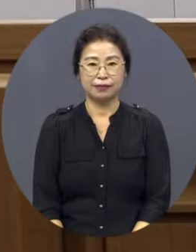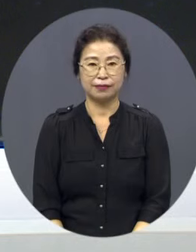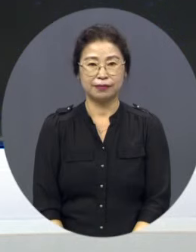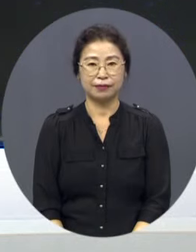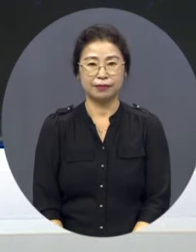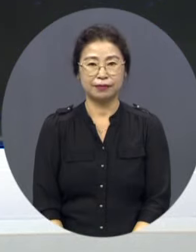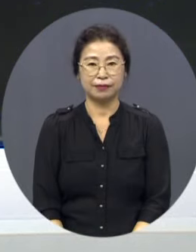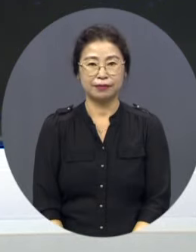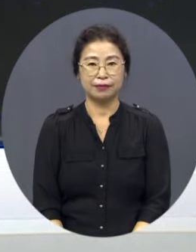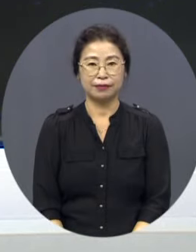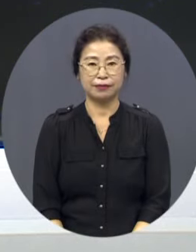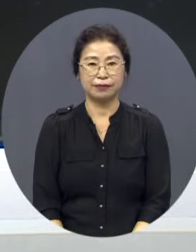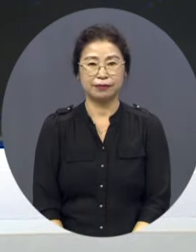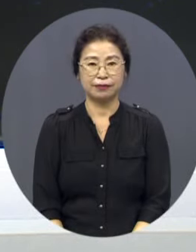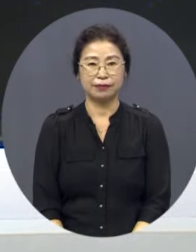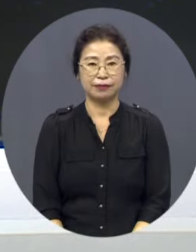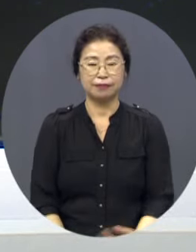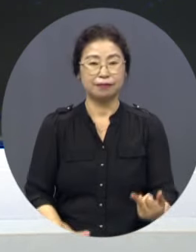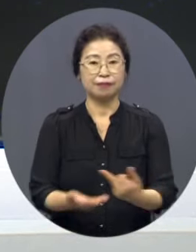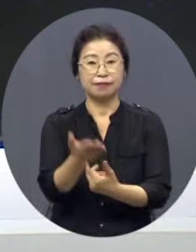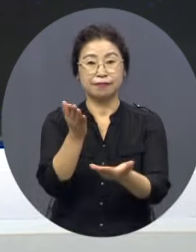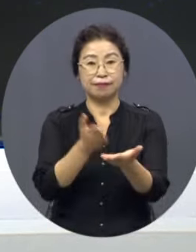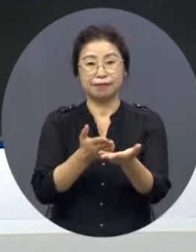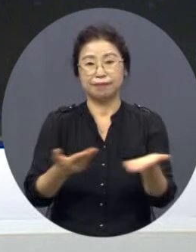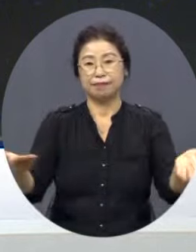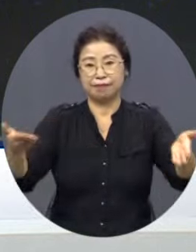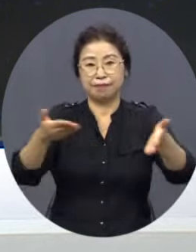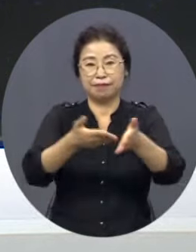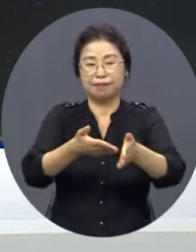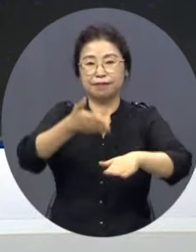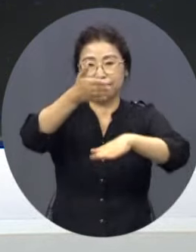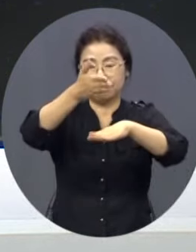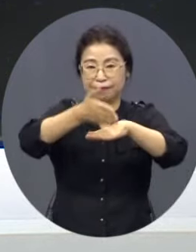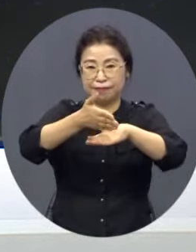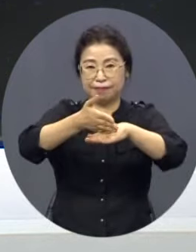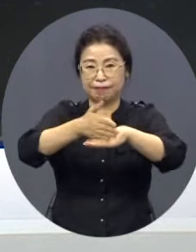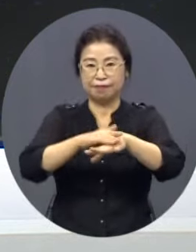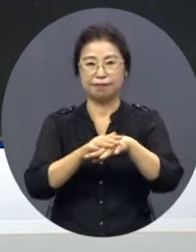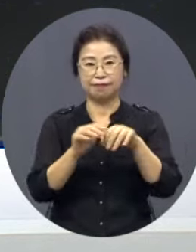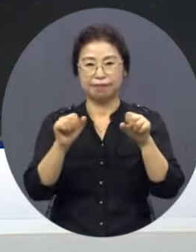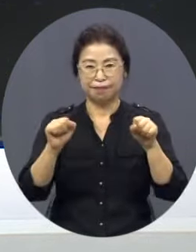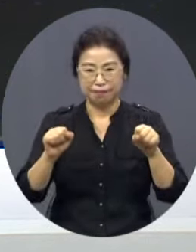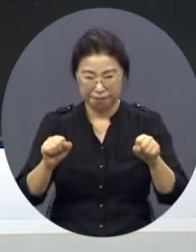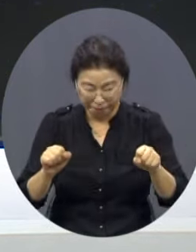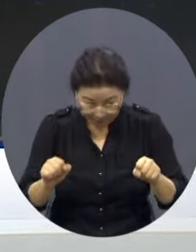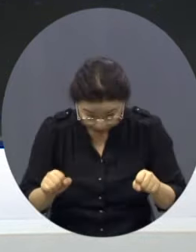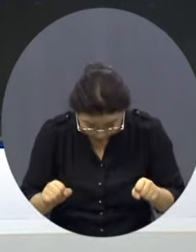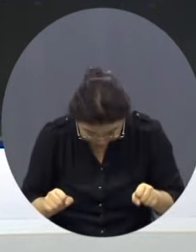뉴스데스크 제주였습니다. 시청해주신 여러분 고맙습니다.